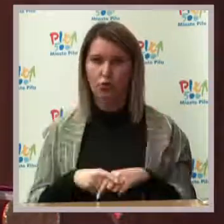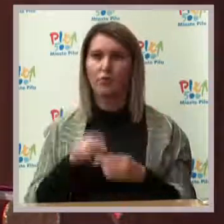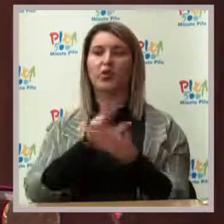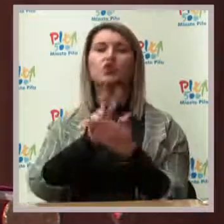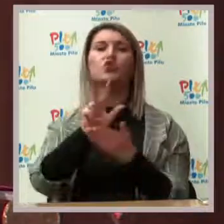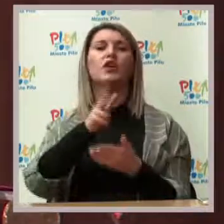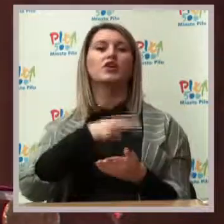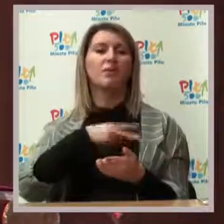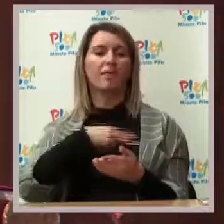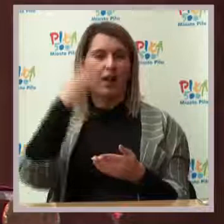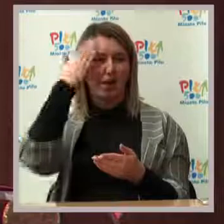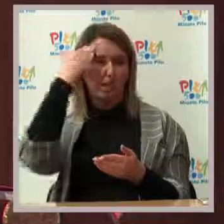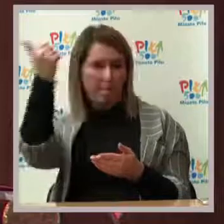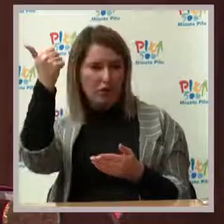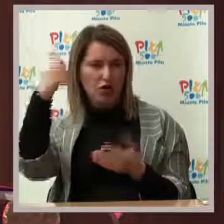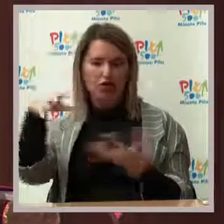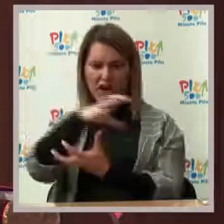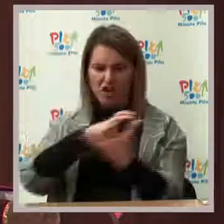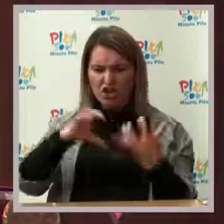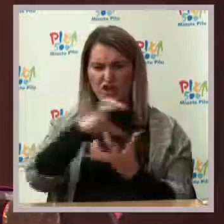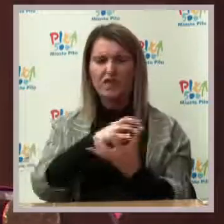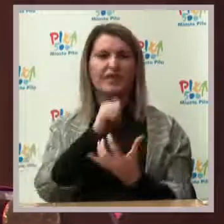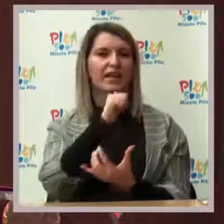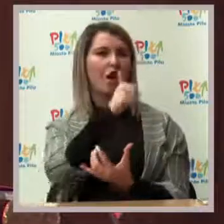13 medali w Mistrzostwach Świata i Europy.